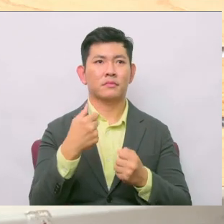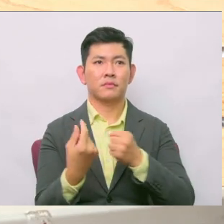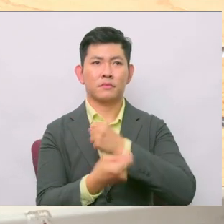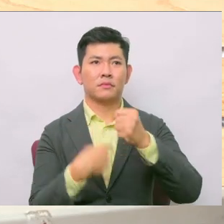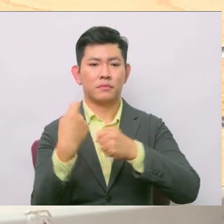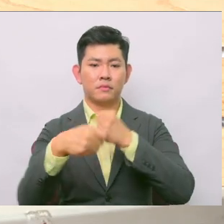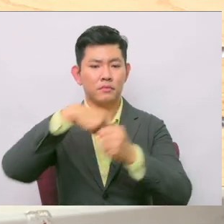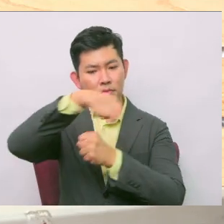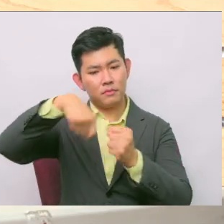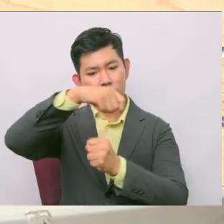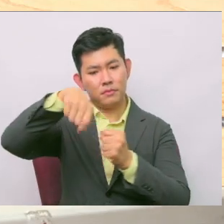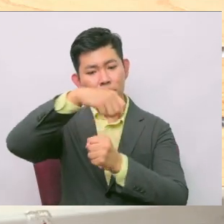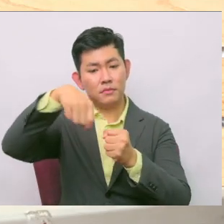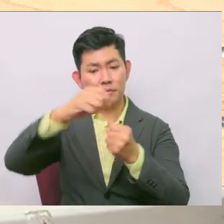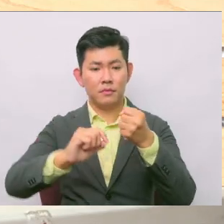าเลยก็ได้นะคะ